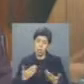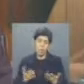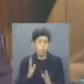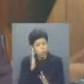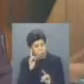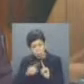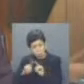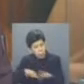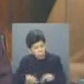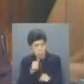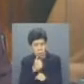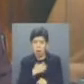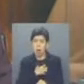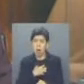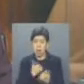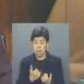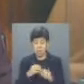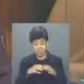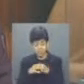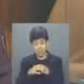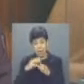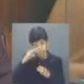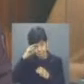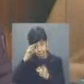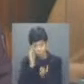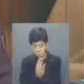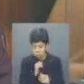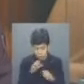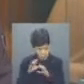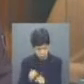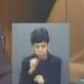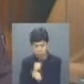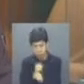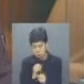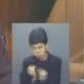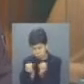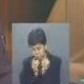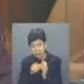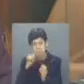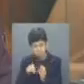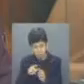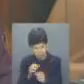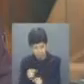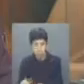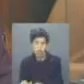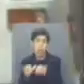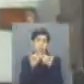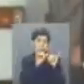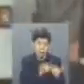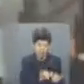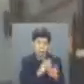คะล่าสุดเจ้าหน้าที่ได้ส่วนที่กำลังเข้าควบคุมแกนนำผู้ต้องขังที่ร่วมกันก่อเหตุวุ่นวายและเคลื่อนย้ายไปฝากขังที่อื่น